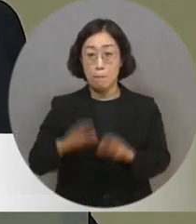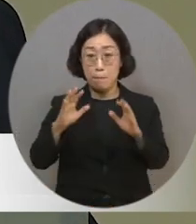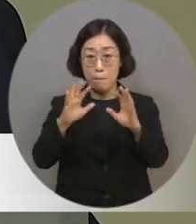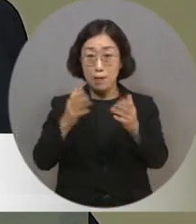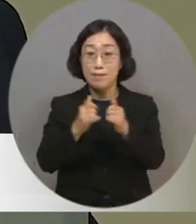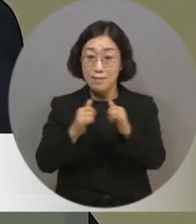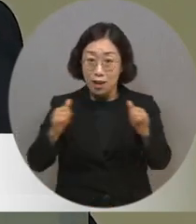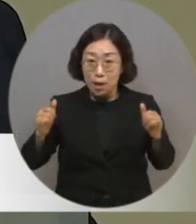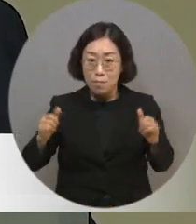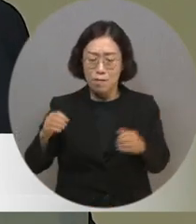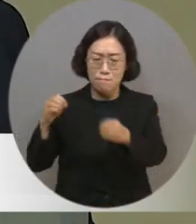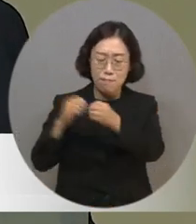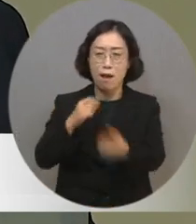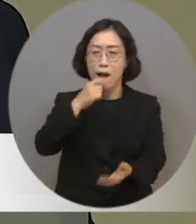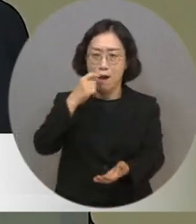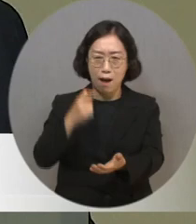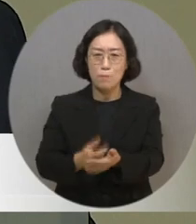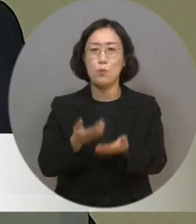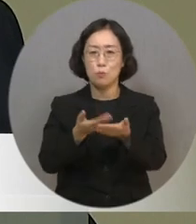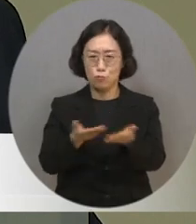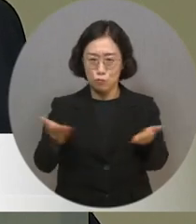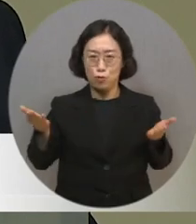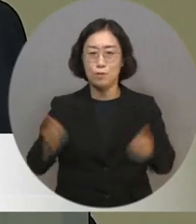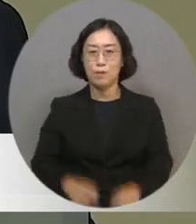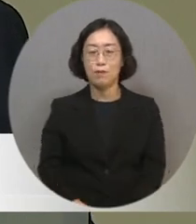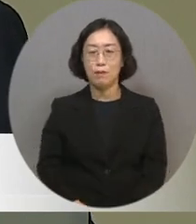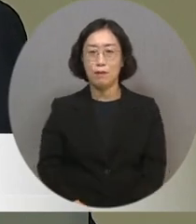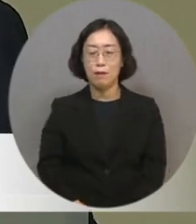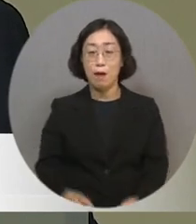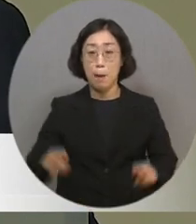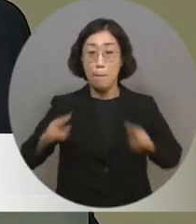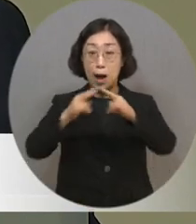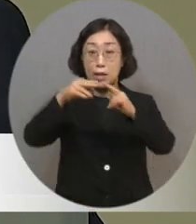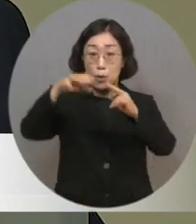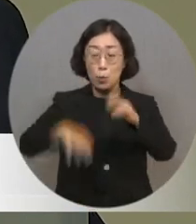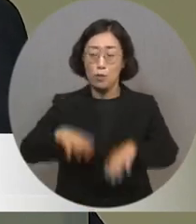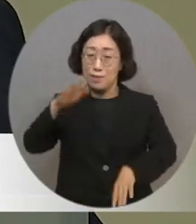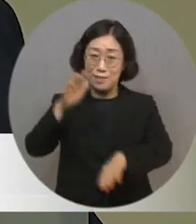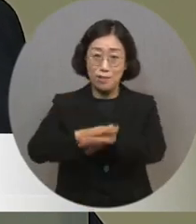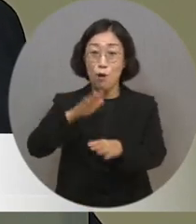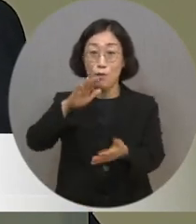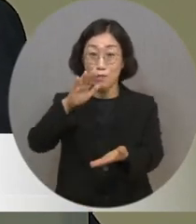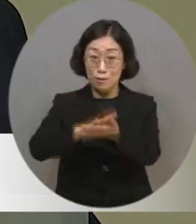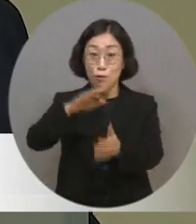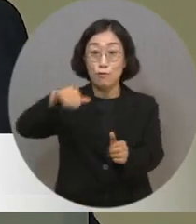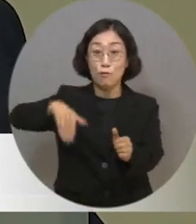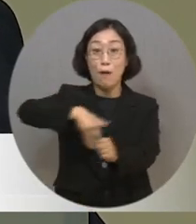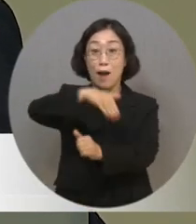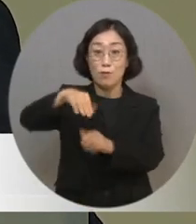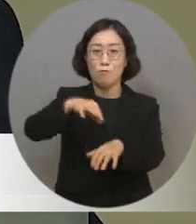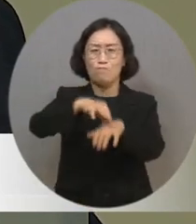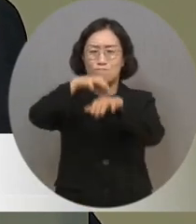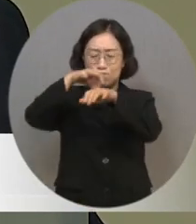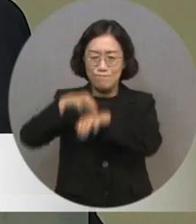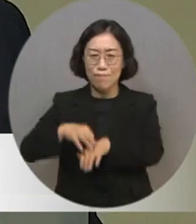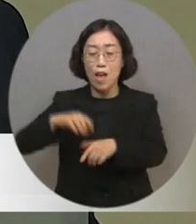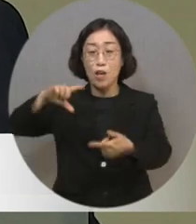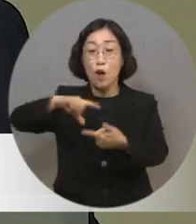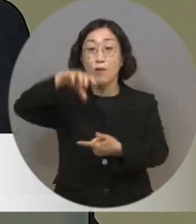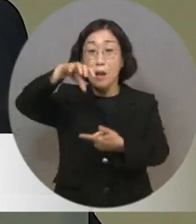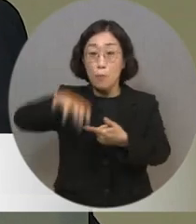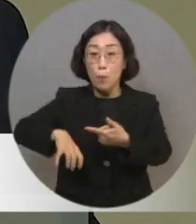국민들에게 감동을 주었습니다. 파리 패럴림픽의 뜨거웠던 열기가 이곳